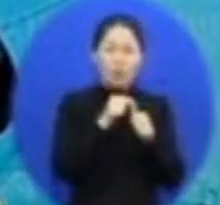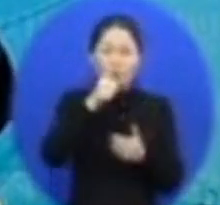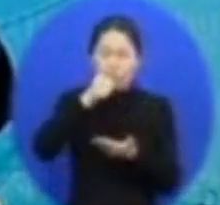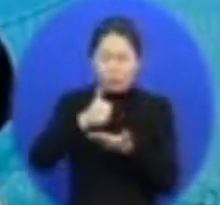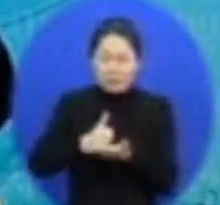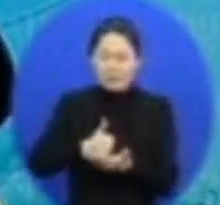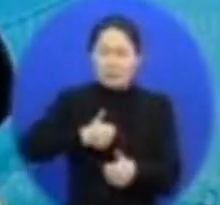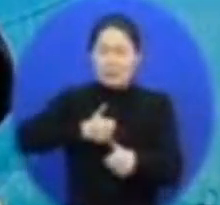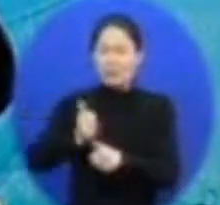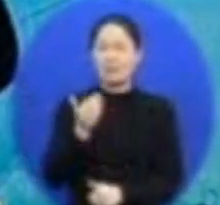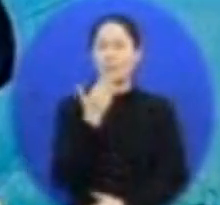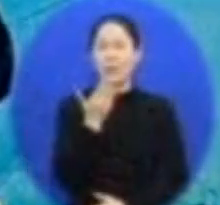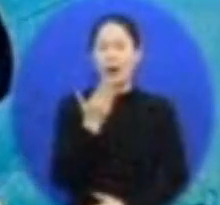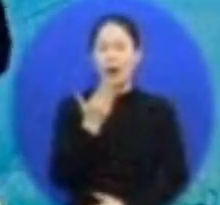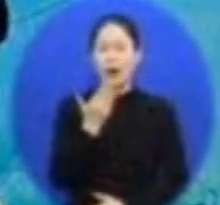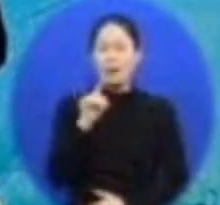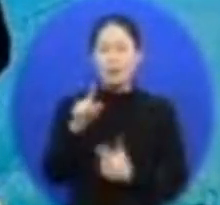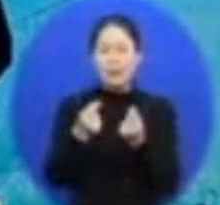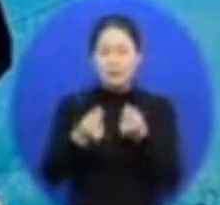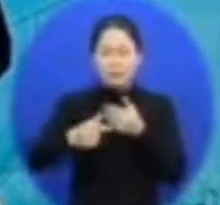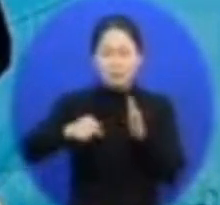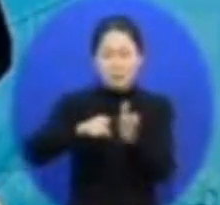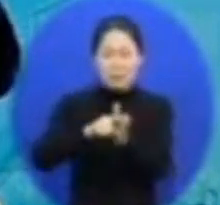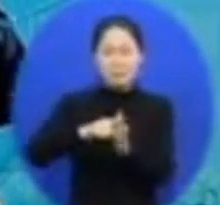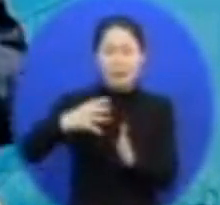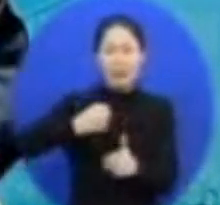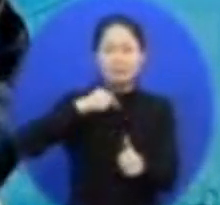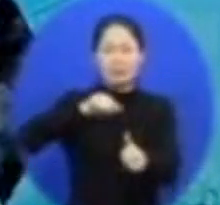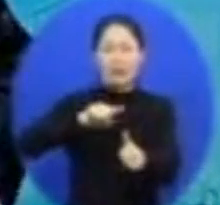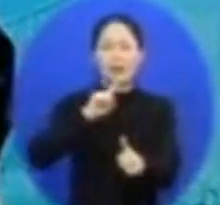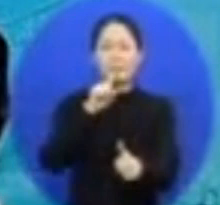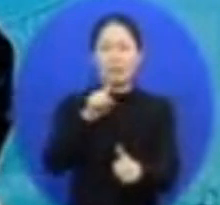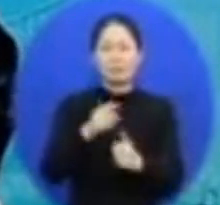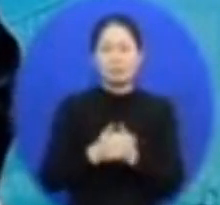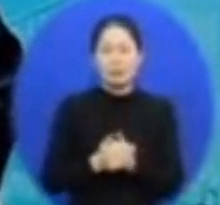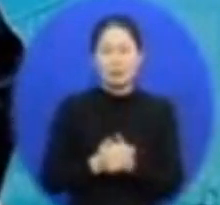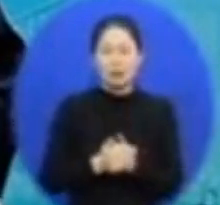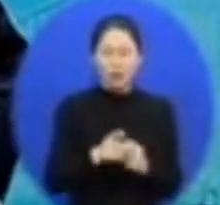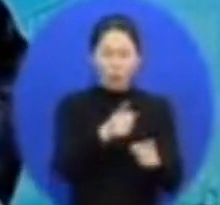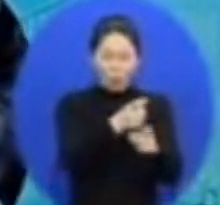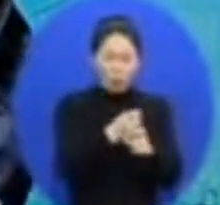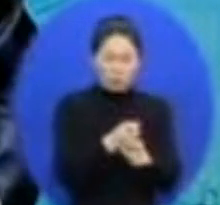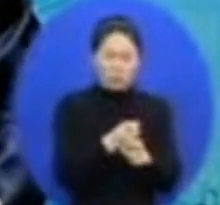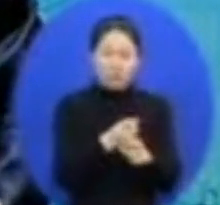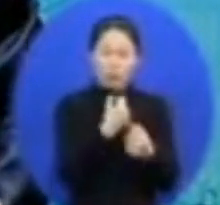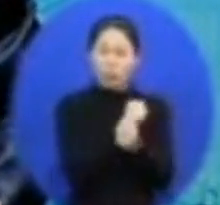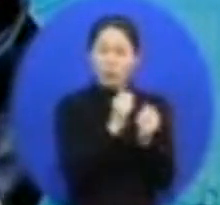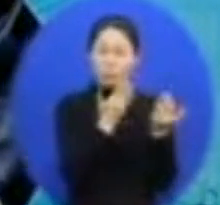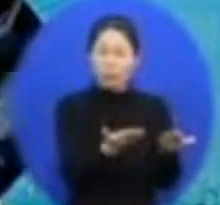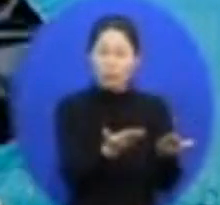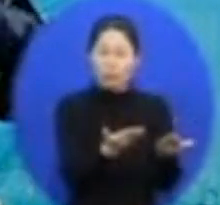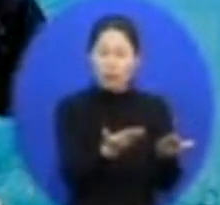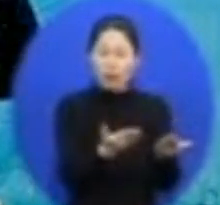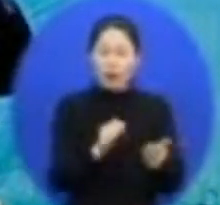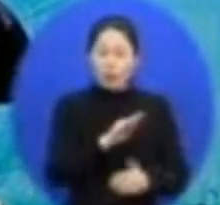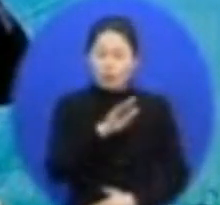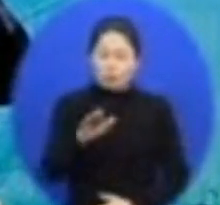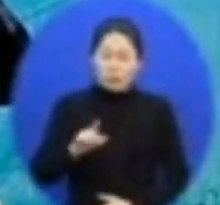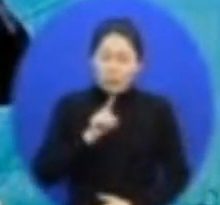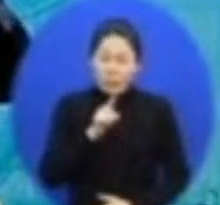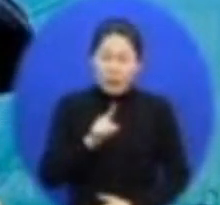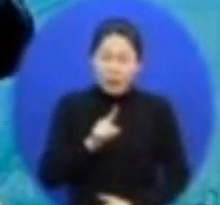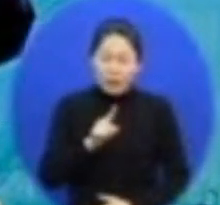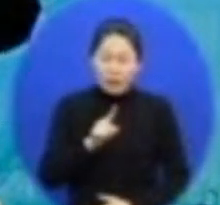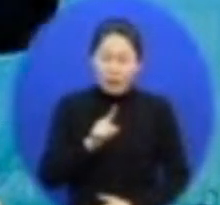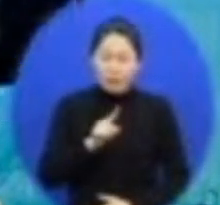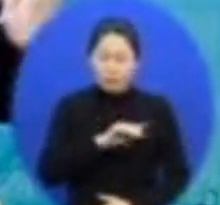하실 수 있습니다 이 믿음을 가지라는 거예요 원수를 용서하라 그 말씀을 우리 힘으로 지키려고